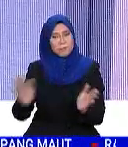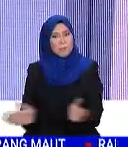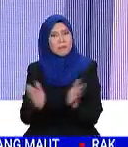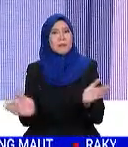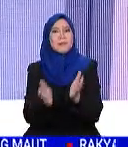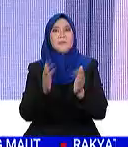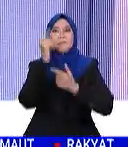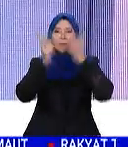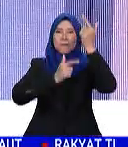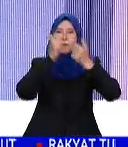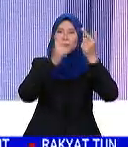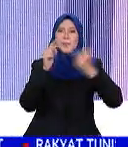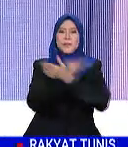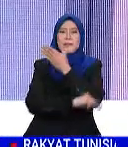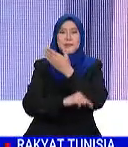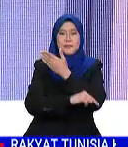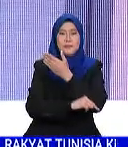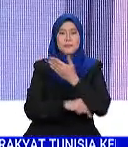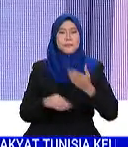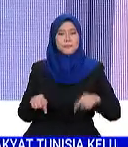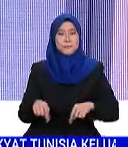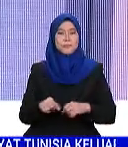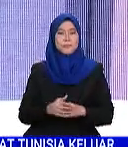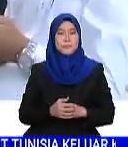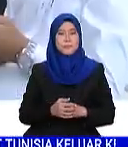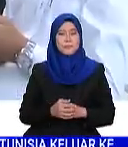kembali sektor pelancongan di negeri ini.